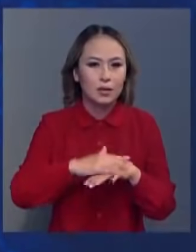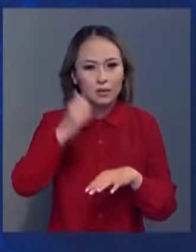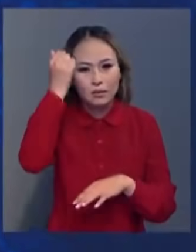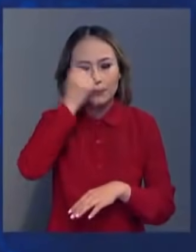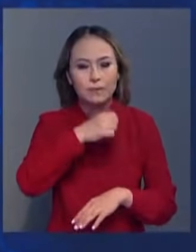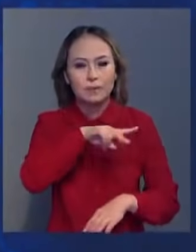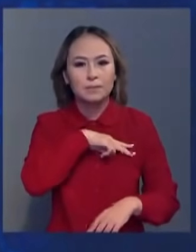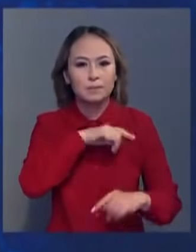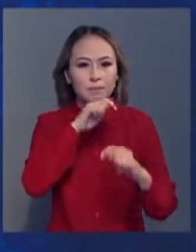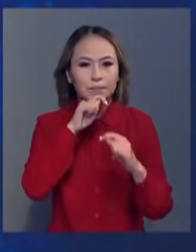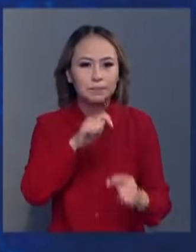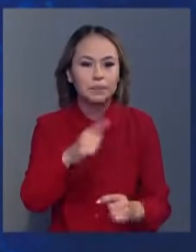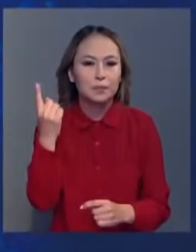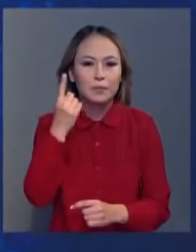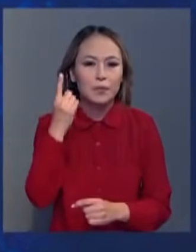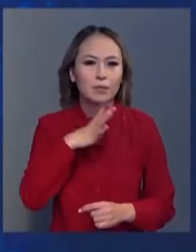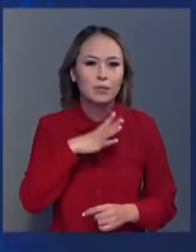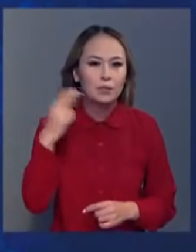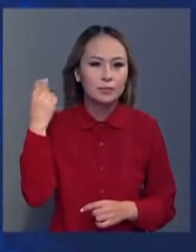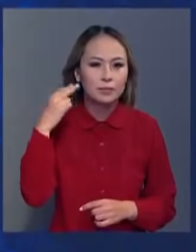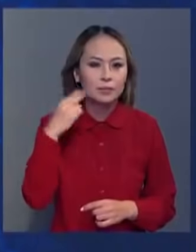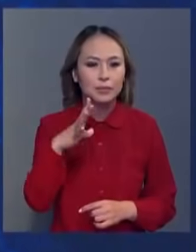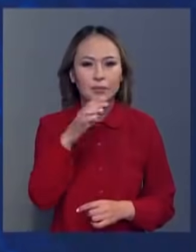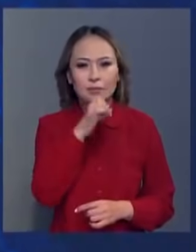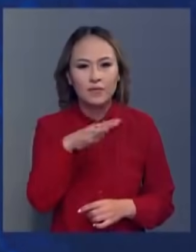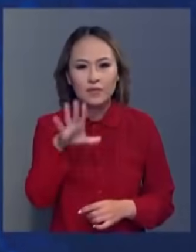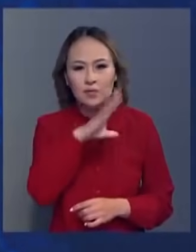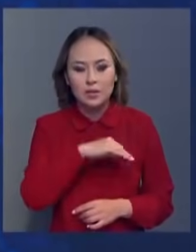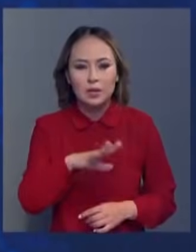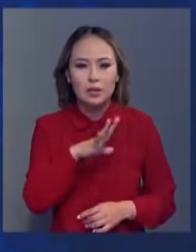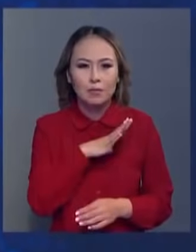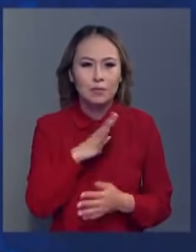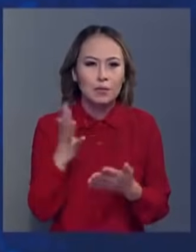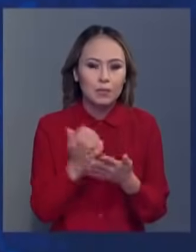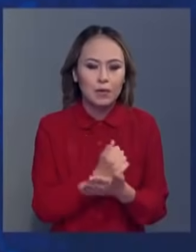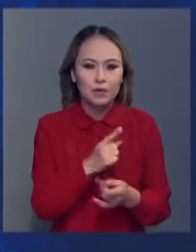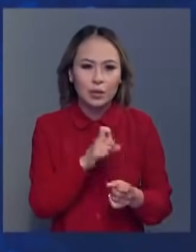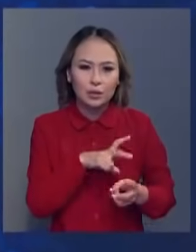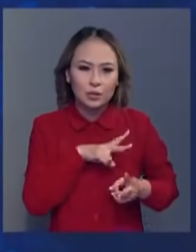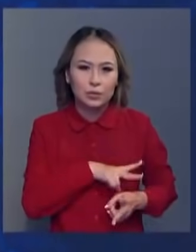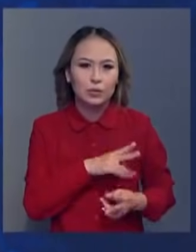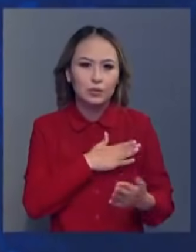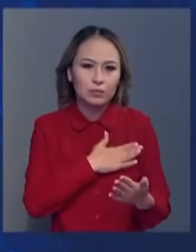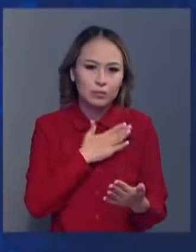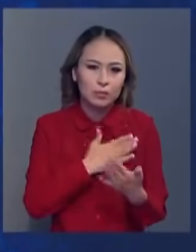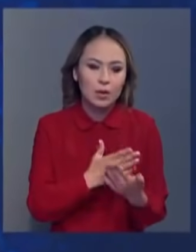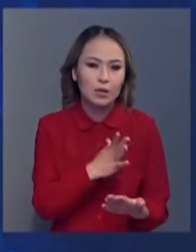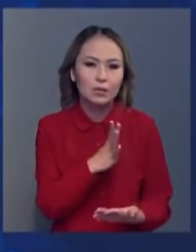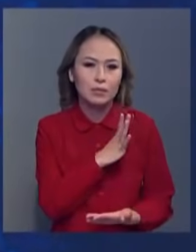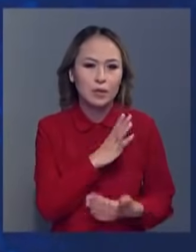берілді. Президент сын сағаты туғанда сынаптай сырғып кетпей, табылжымай еңбек еткендерді мақтан